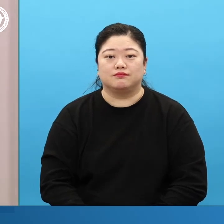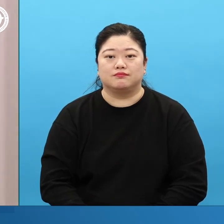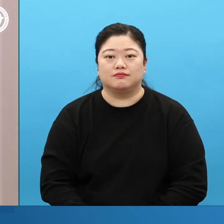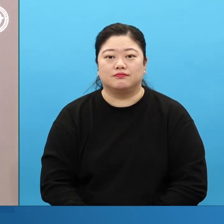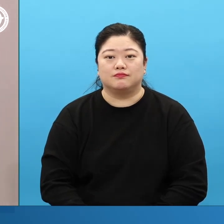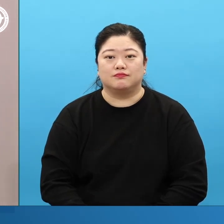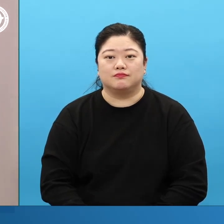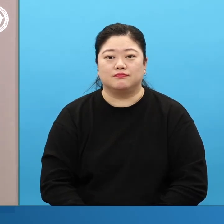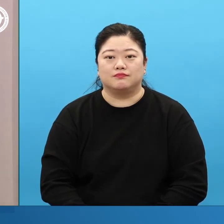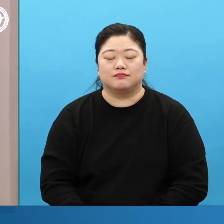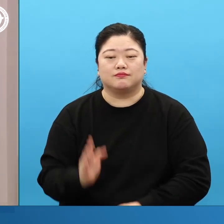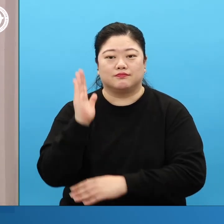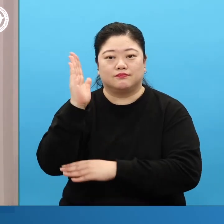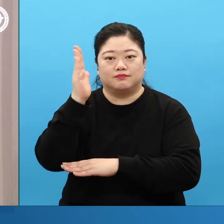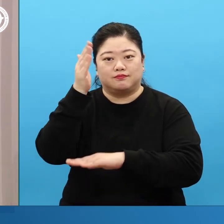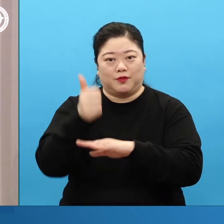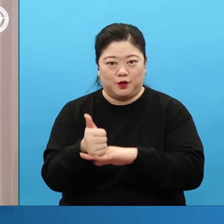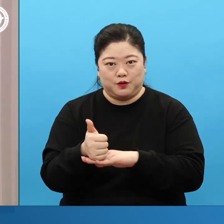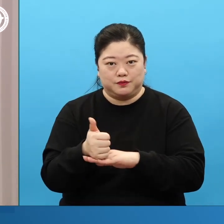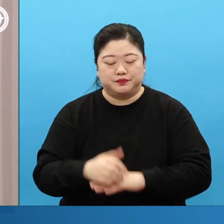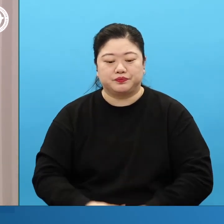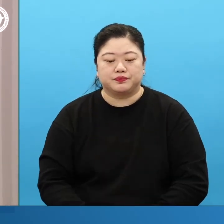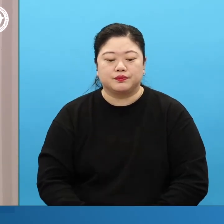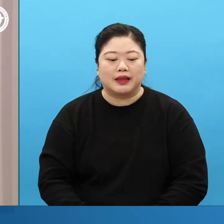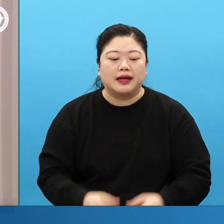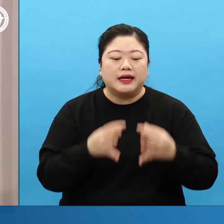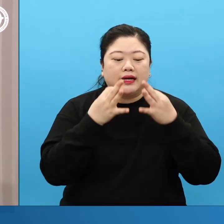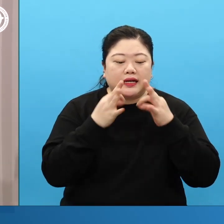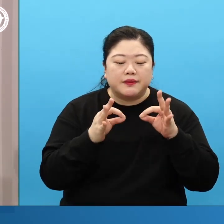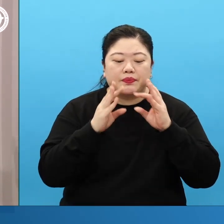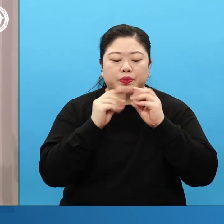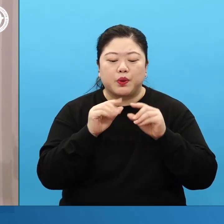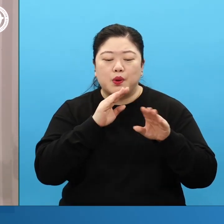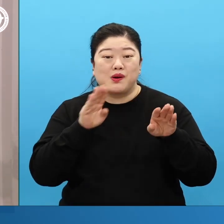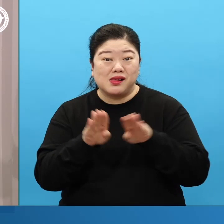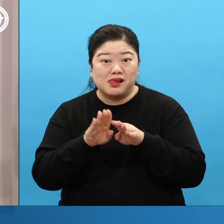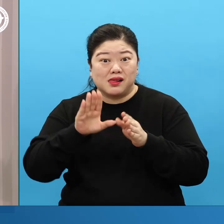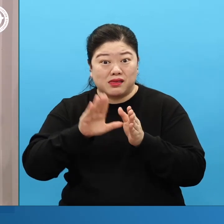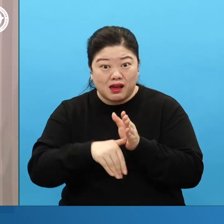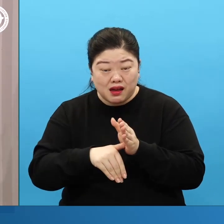이 검토일실 꼭 모여라 하는 이유는 여러분이 이제는